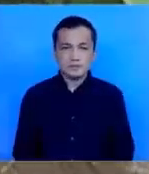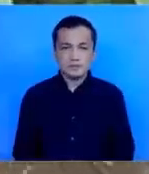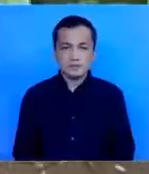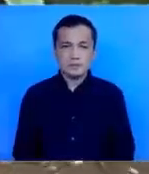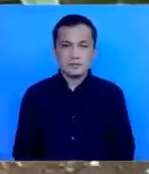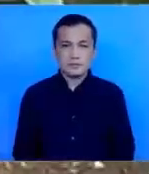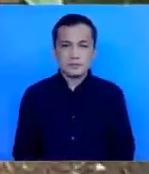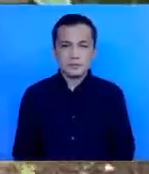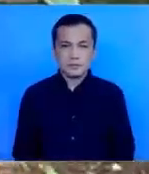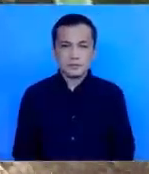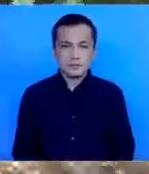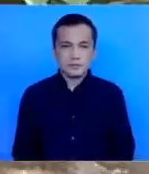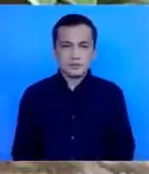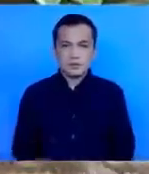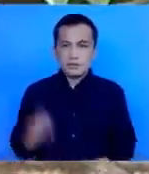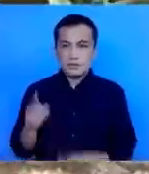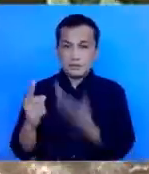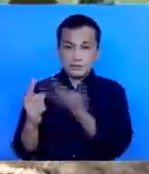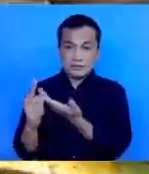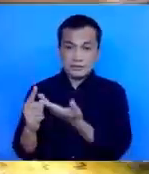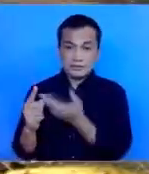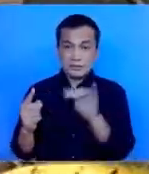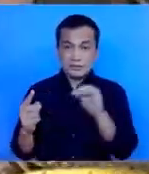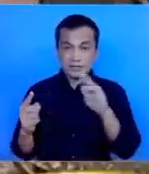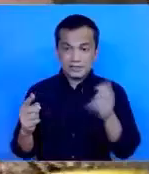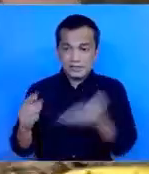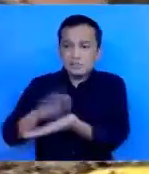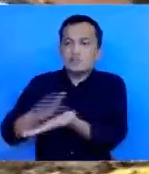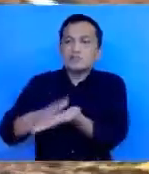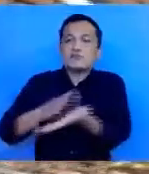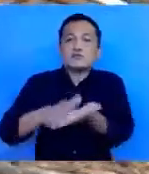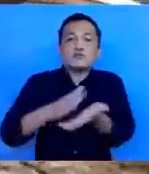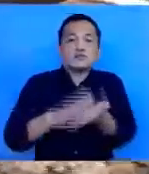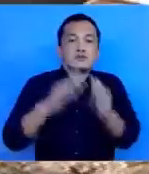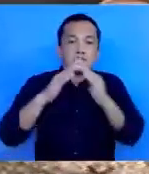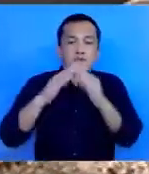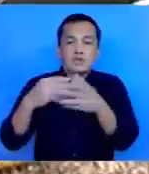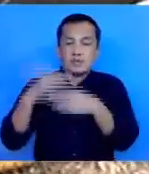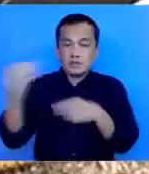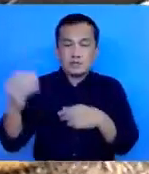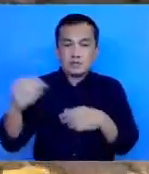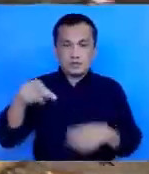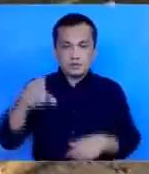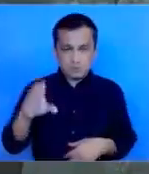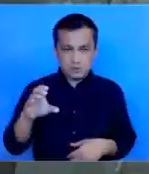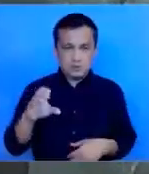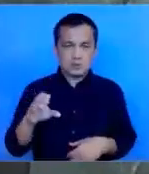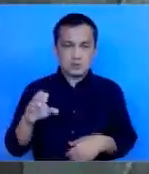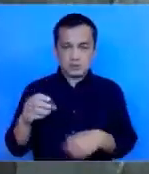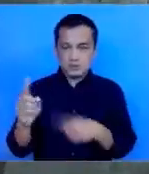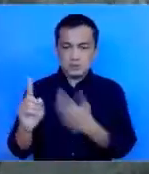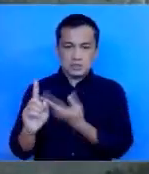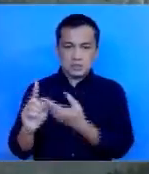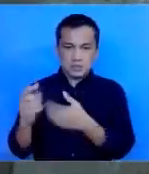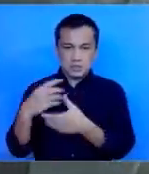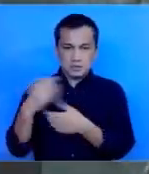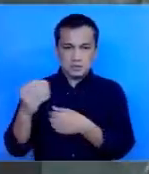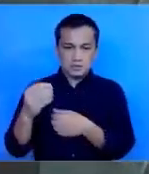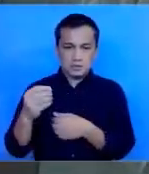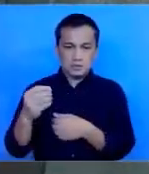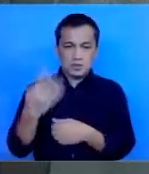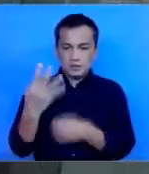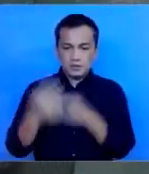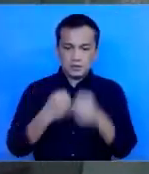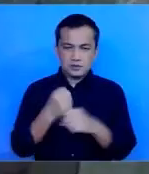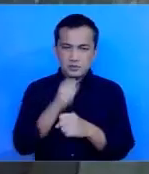Panay ang linis ngayon ni Mikey sa labas sa kanilang bahay sa Barangay Rojas District sa Quezon City. Kalalabas lang kasi ng kanyang 4 gulang na anak sa